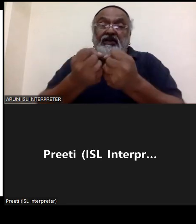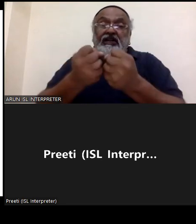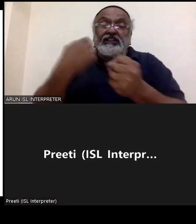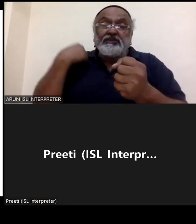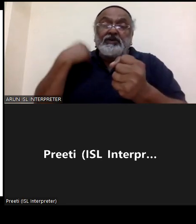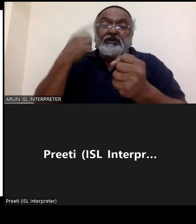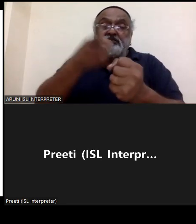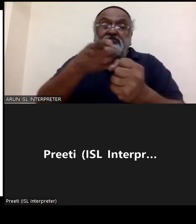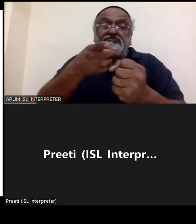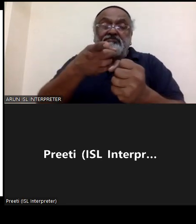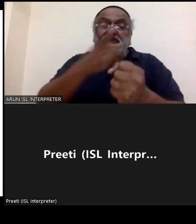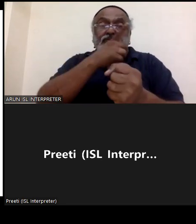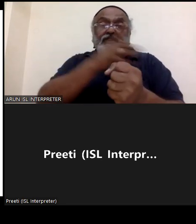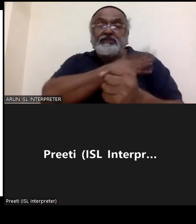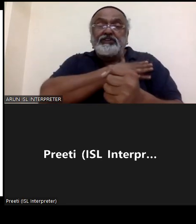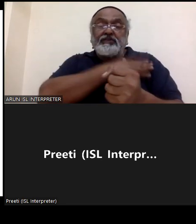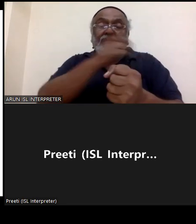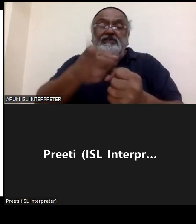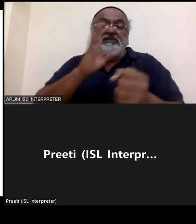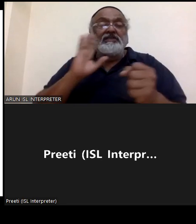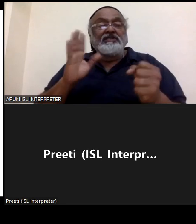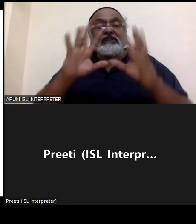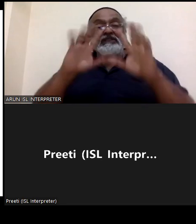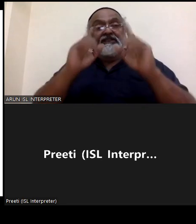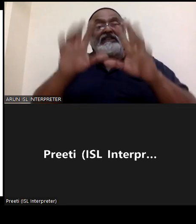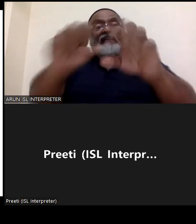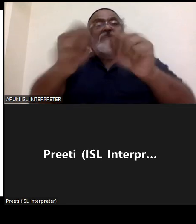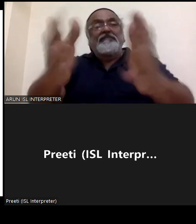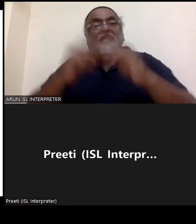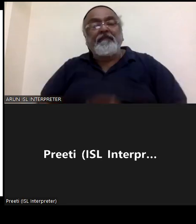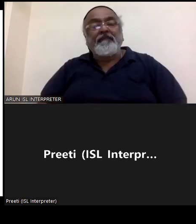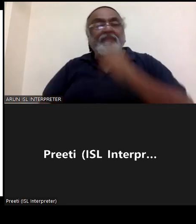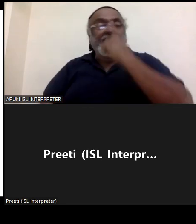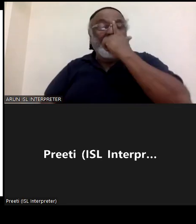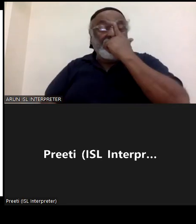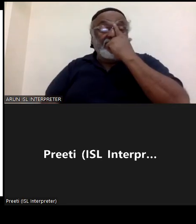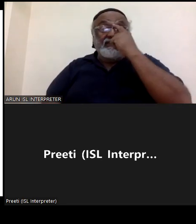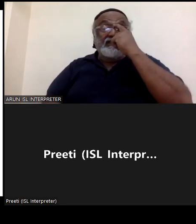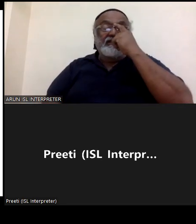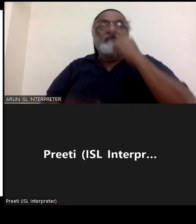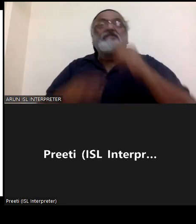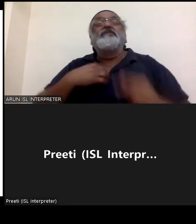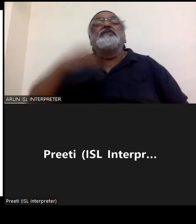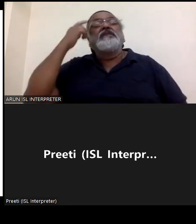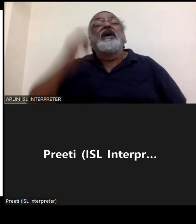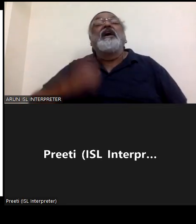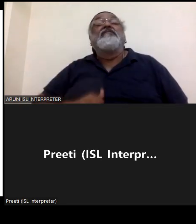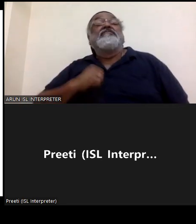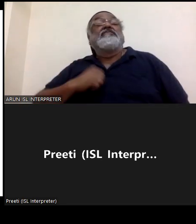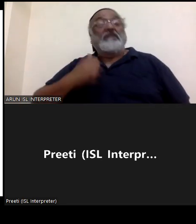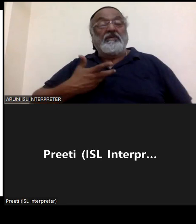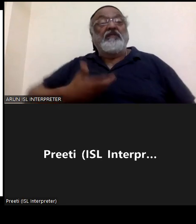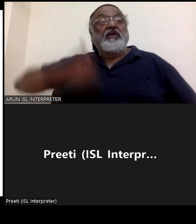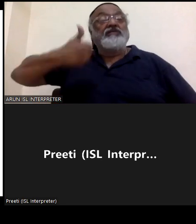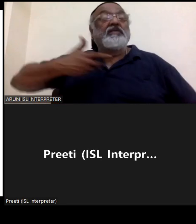responsibly. अगर आप ये बोलेंगे कि भैया मेरा होता ऊंचा है इसलिए मैं मार्केटिंग देखूंगा, विदाउट हैविंग एनी प्रायर